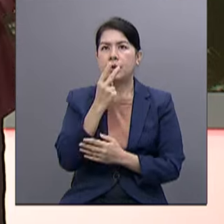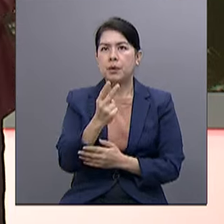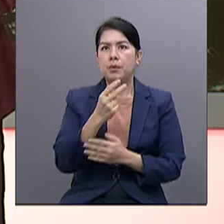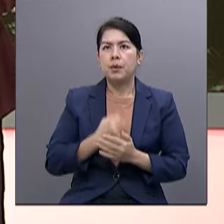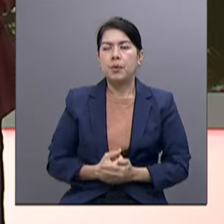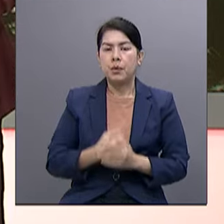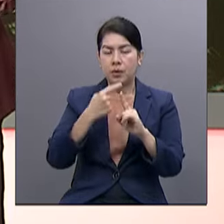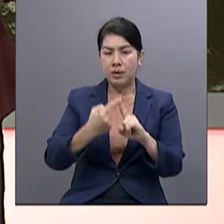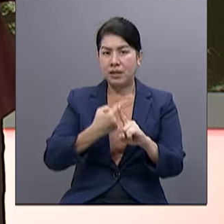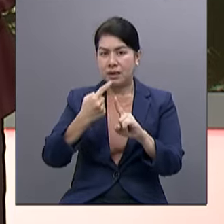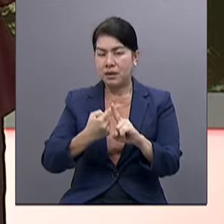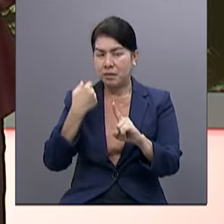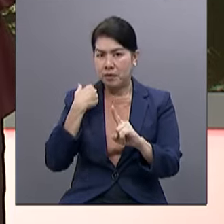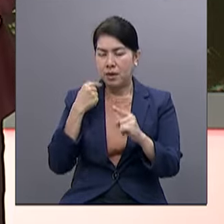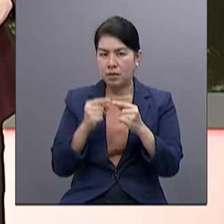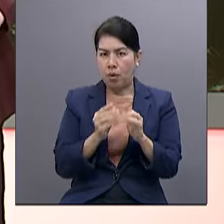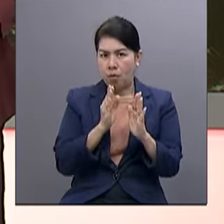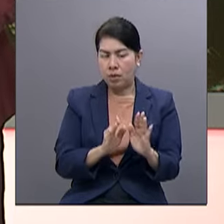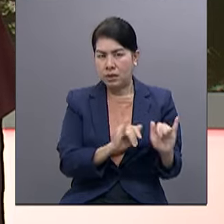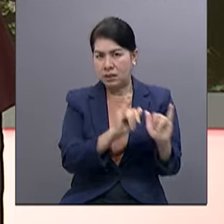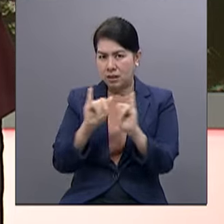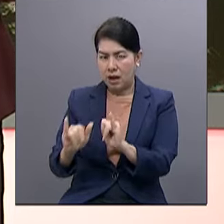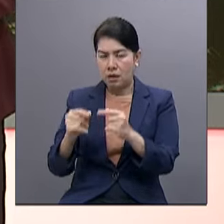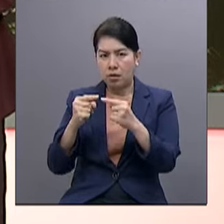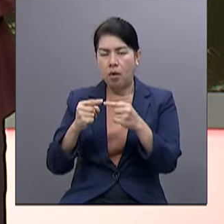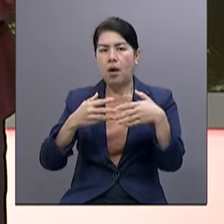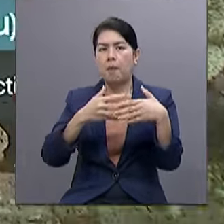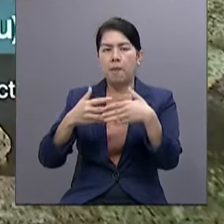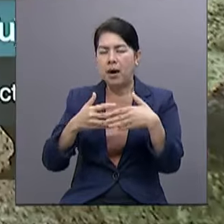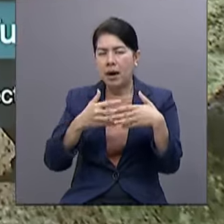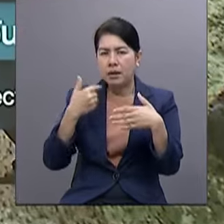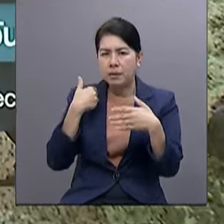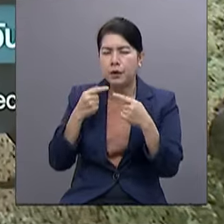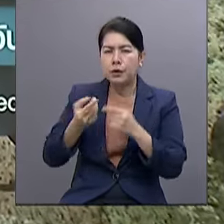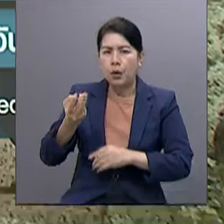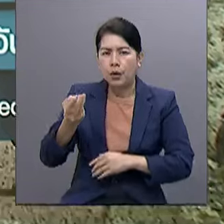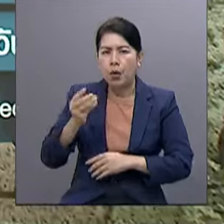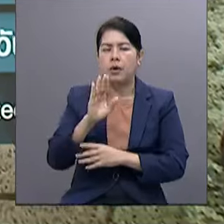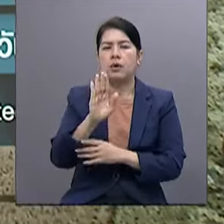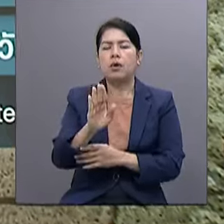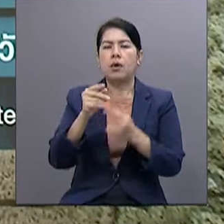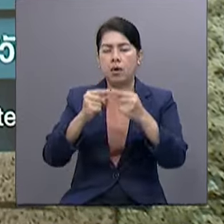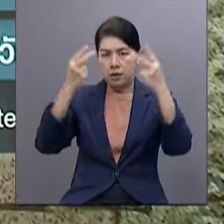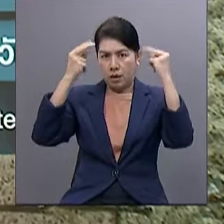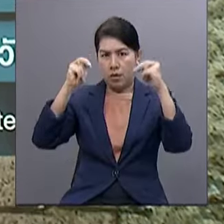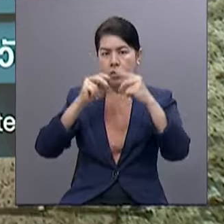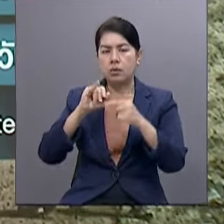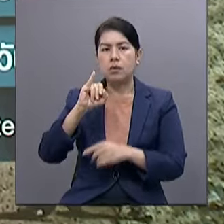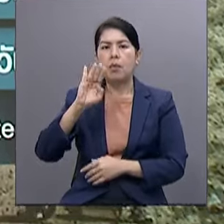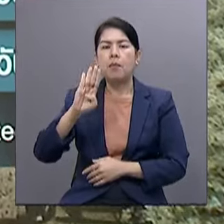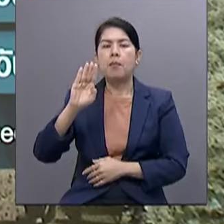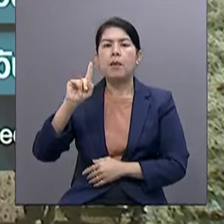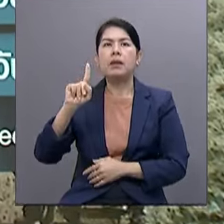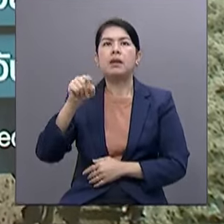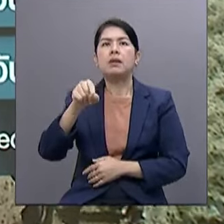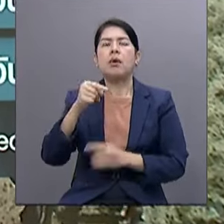ก้าอี้ผู้นำคุณผู้ชมจะเห็นว่าเดือนที่มีผู้อพยพเข้ามาในสหรัฐน้อยที่สุดในสมัยของไบเดนก็คือเดือนแรกที่ไบเดนเข้ารับตำแห